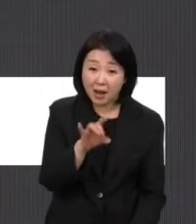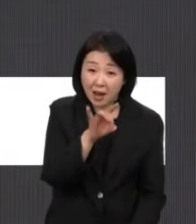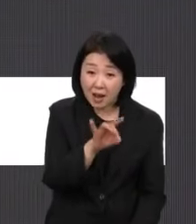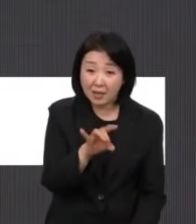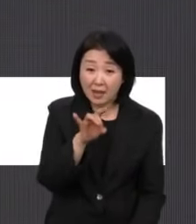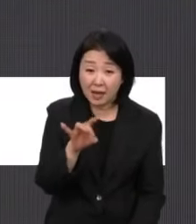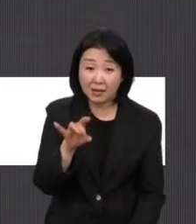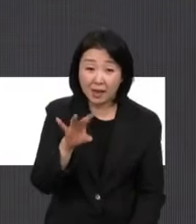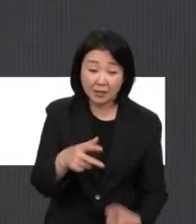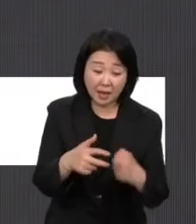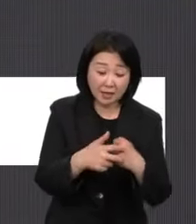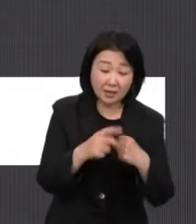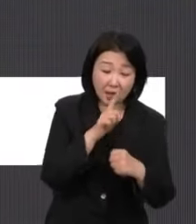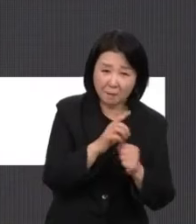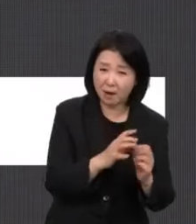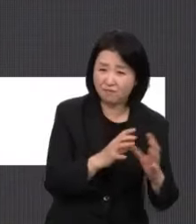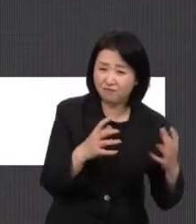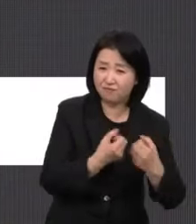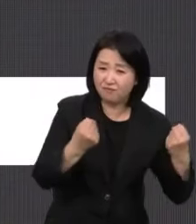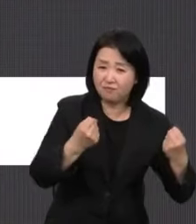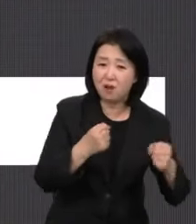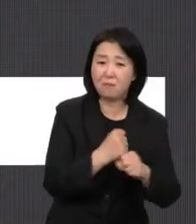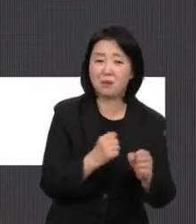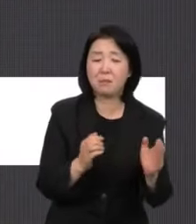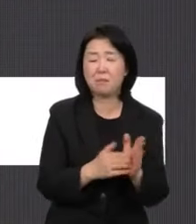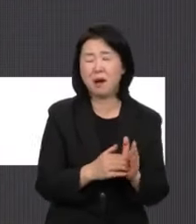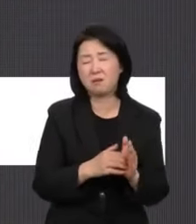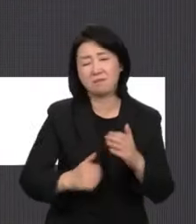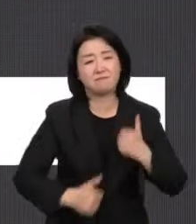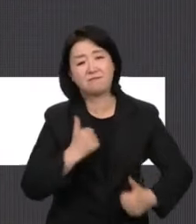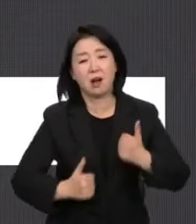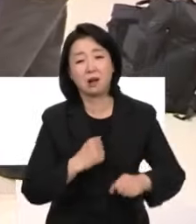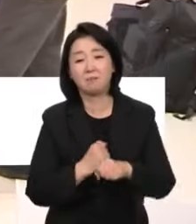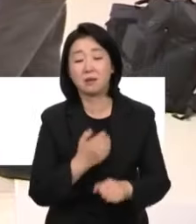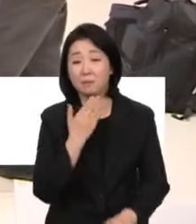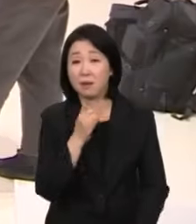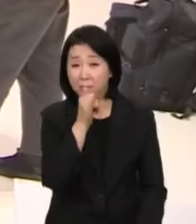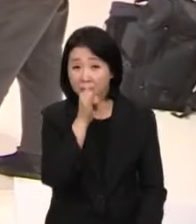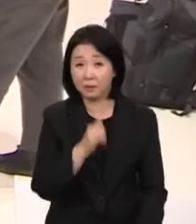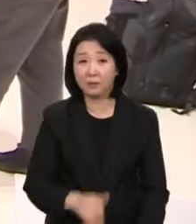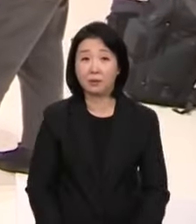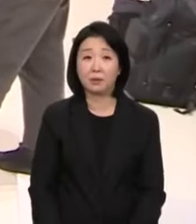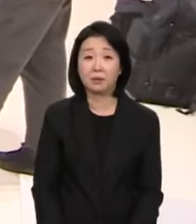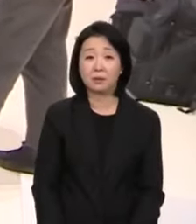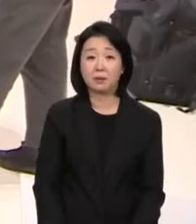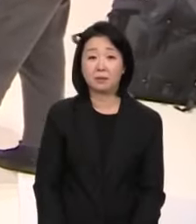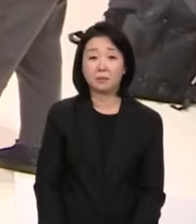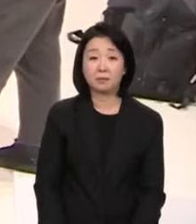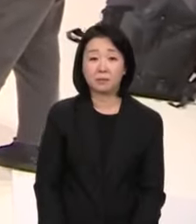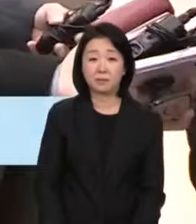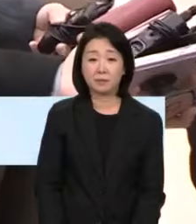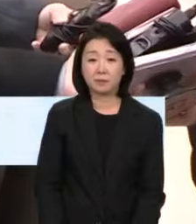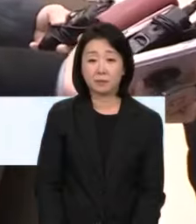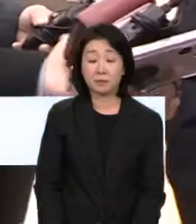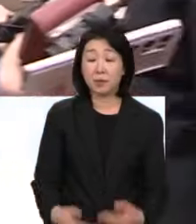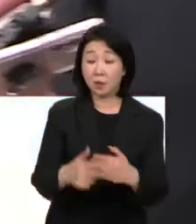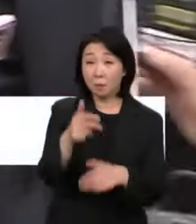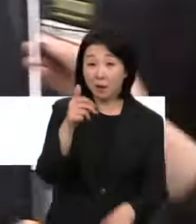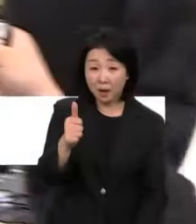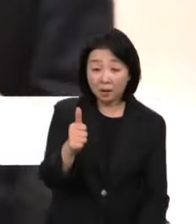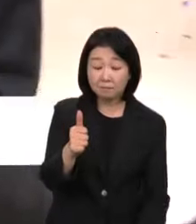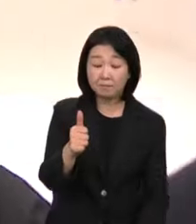의사사회를 분열시키고 공멸하게 만드는 계기가 될 수 있습니다. 앞서 임당선인 측은 의협에 공문을